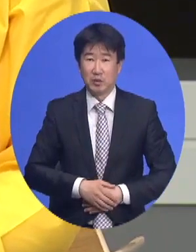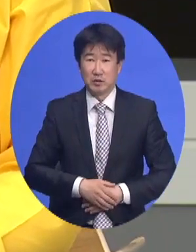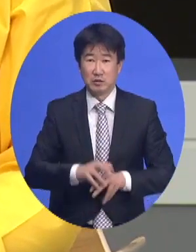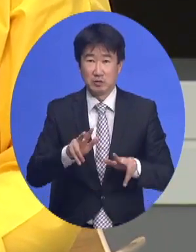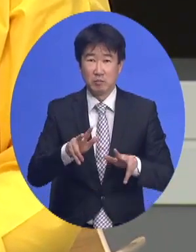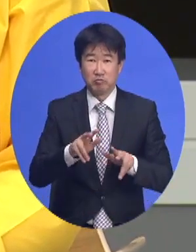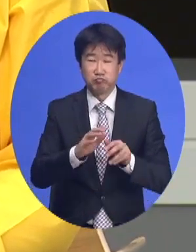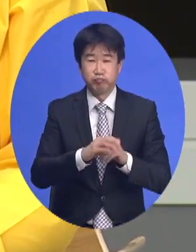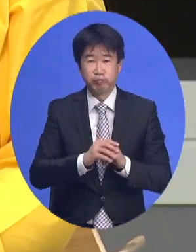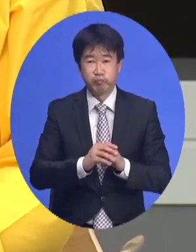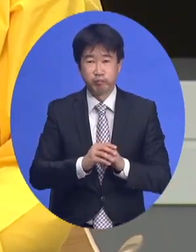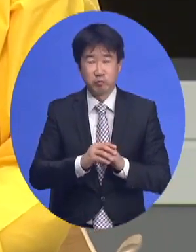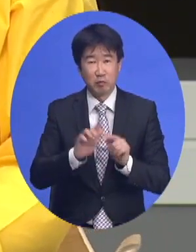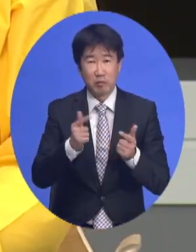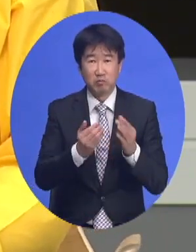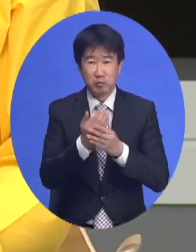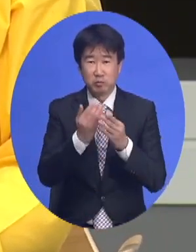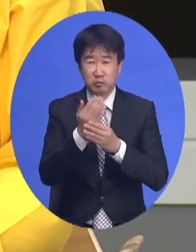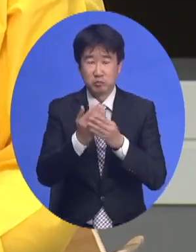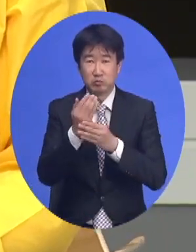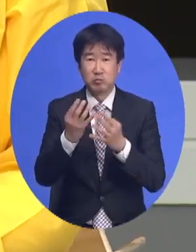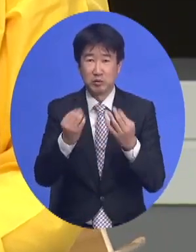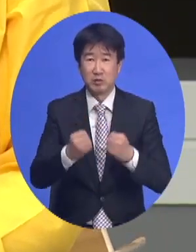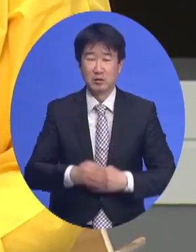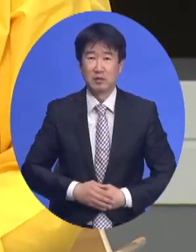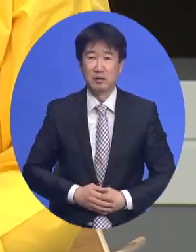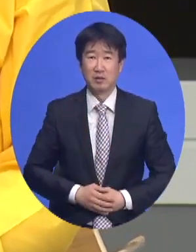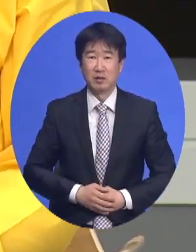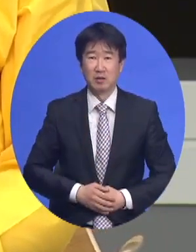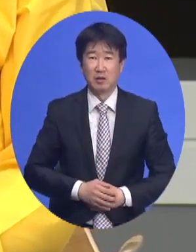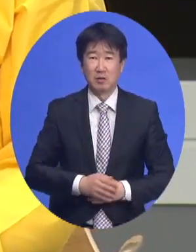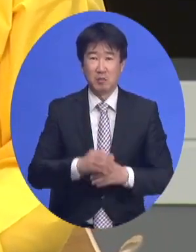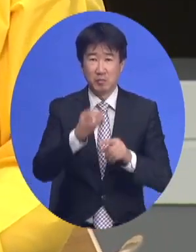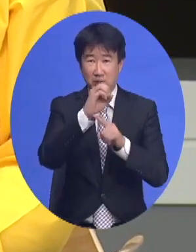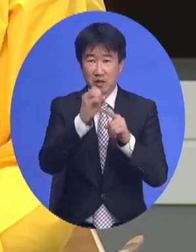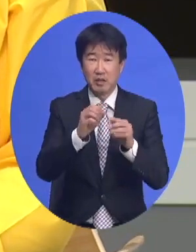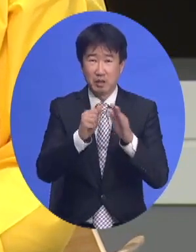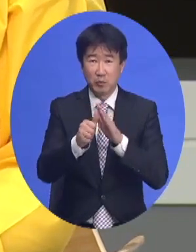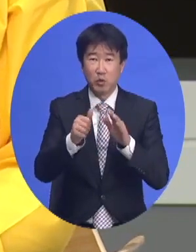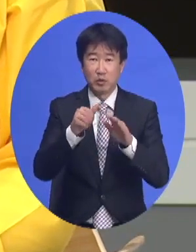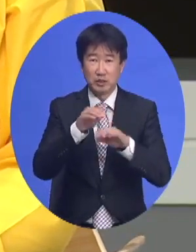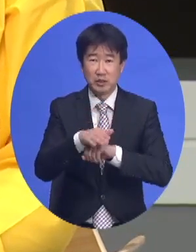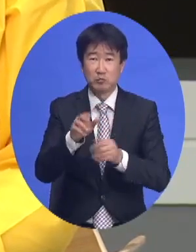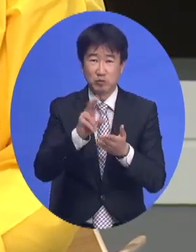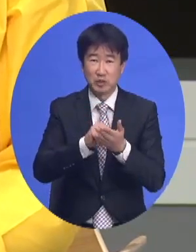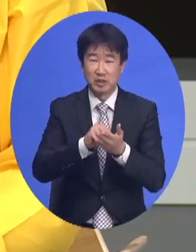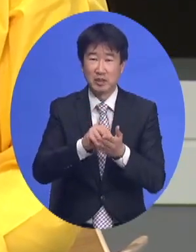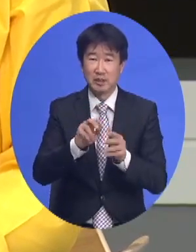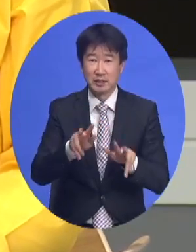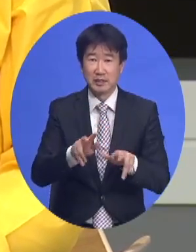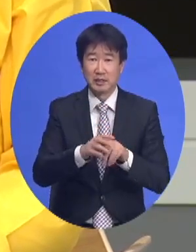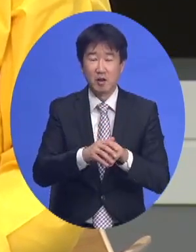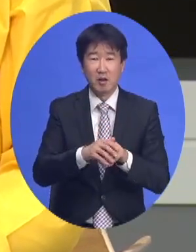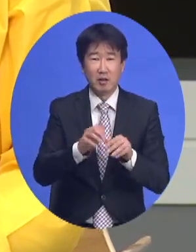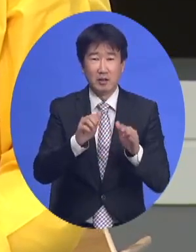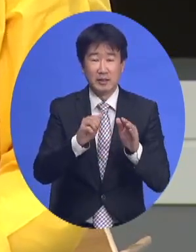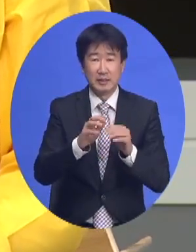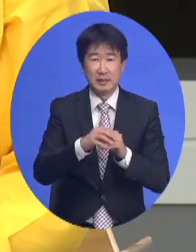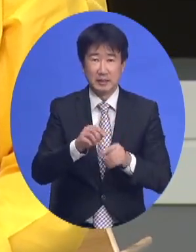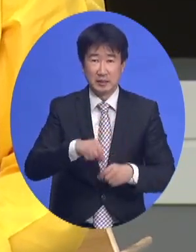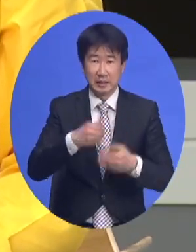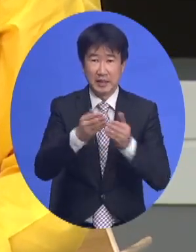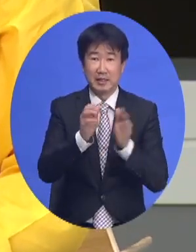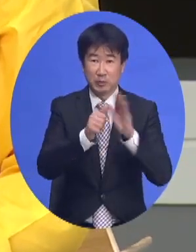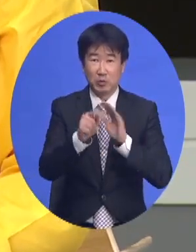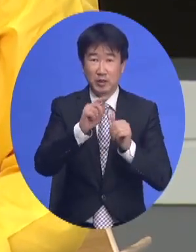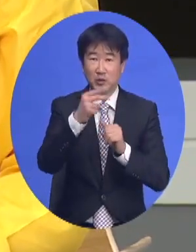많은 소동을 끼쳤습니까? 이제 연동형 비례대표제 문제로 지금 와가지고 이 심상정 대표가 그때